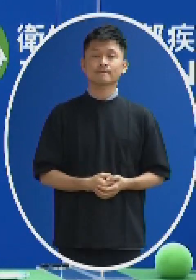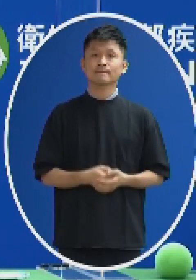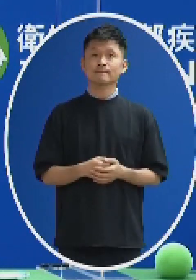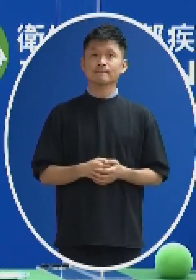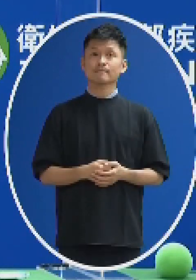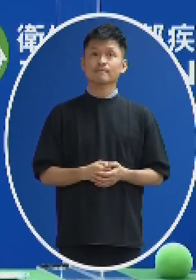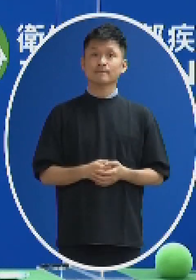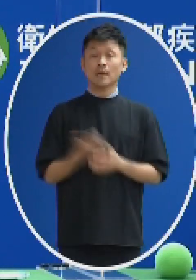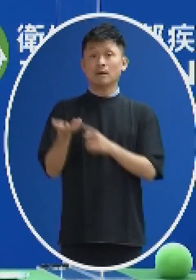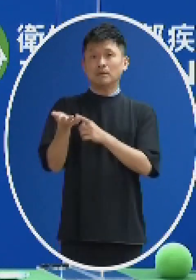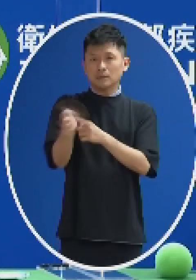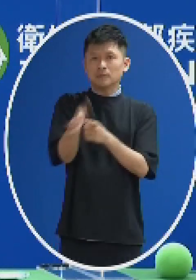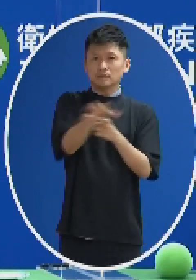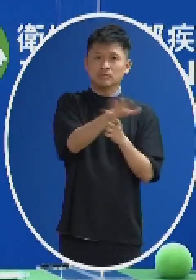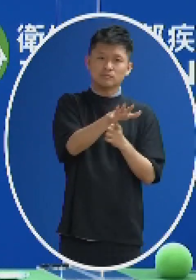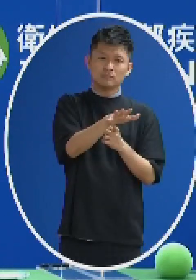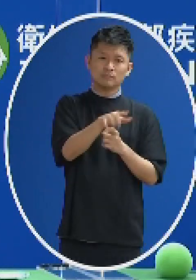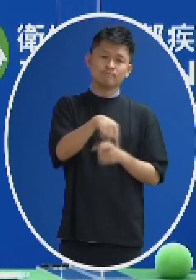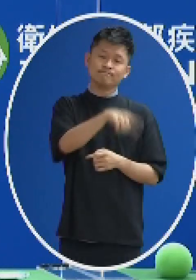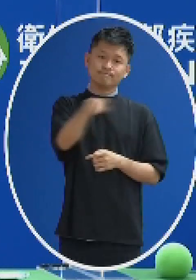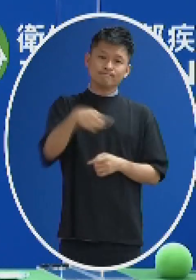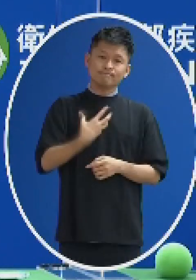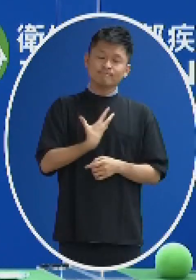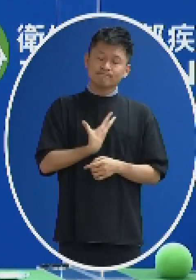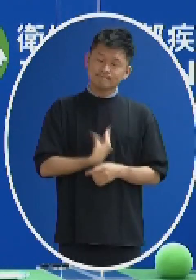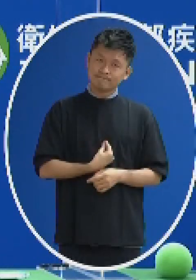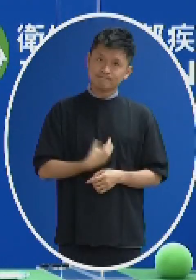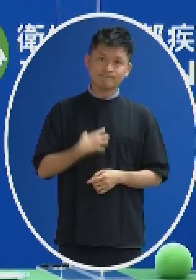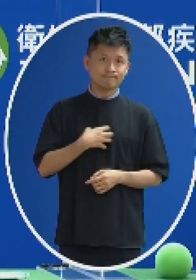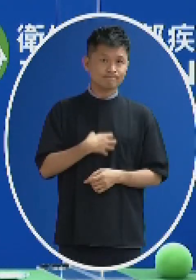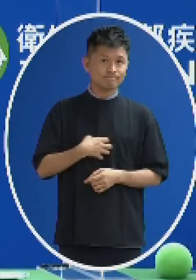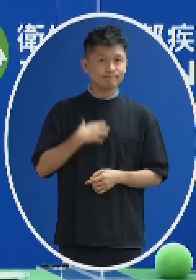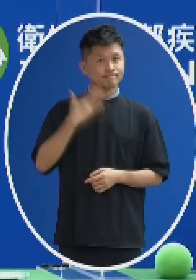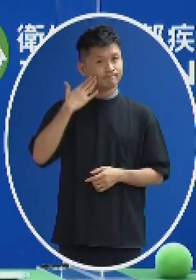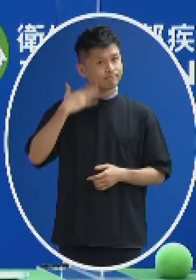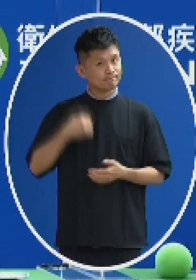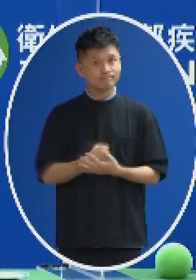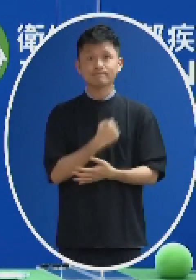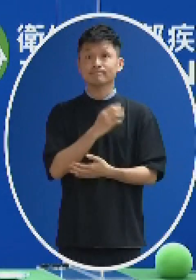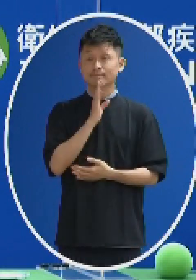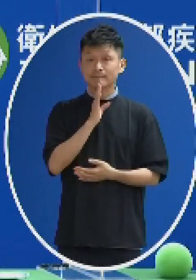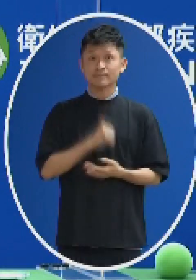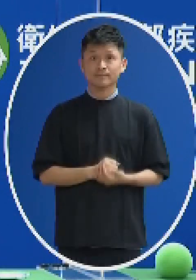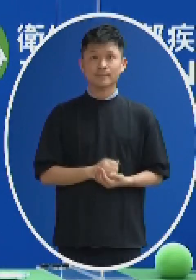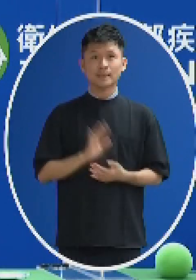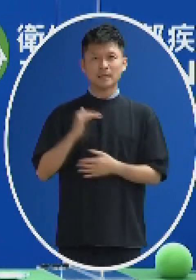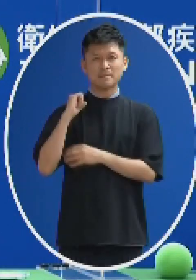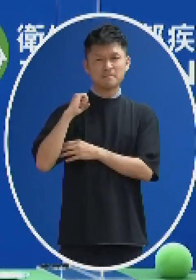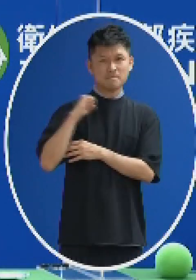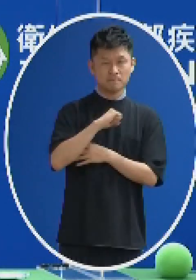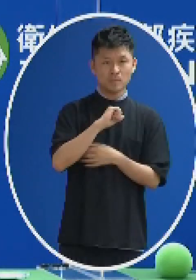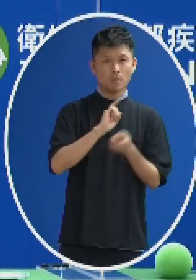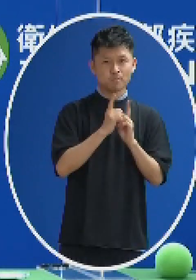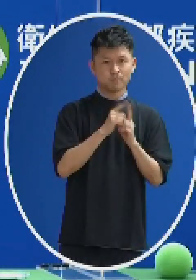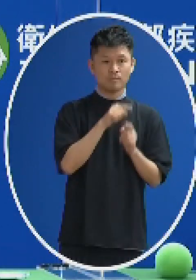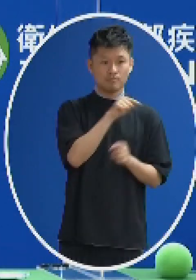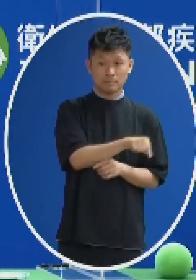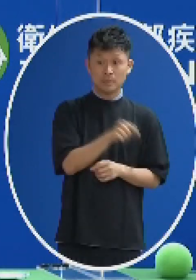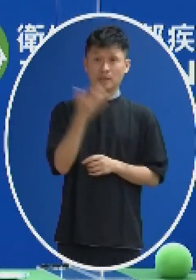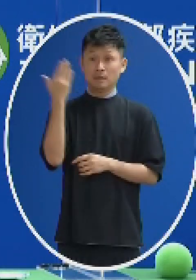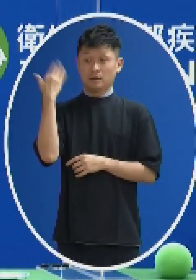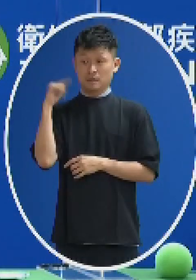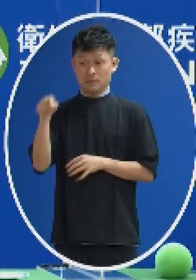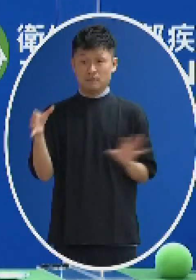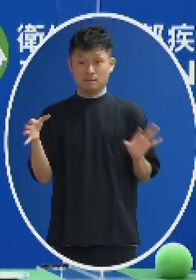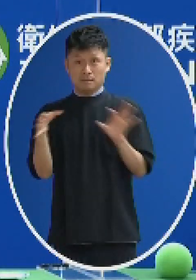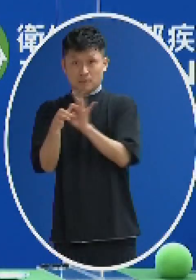人我们当然非常的伤心，也非常的遗憾，但要硬把它跟前面这样连接在一起，那